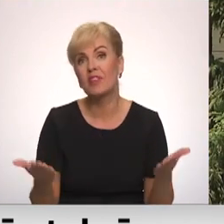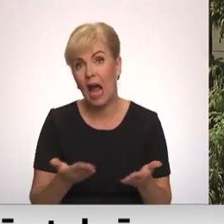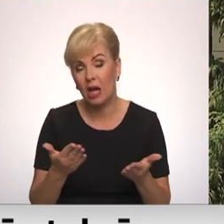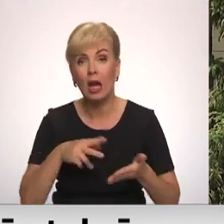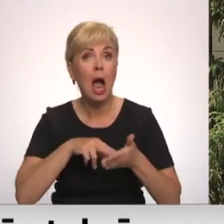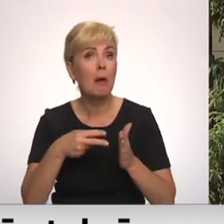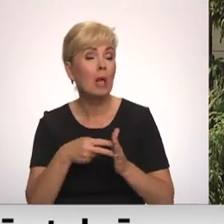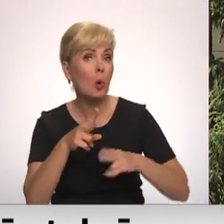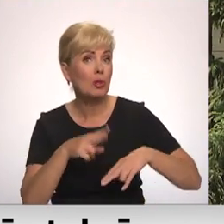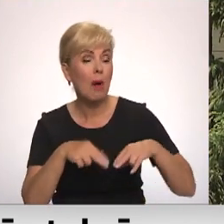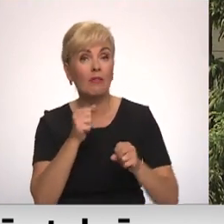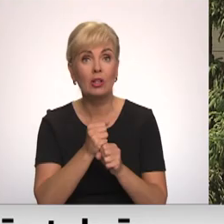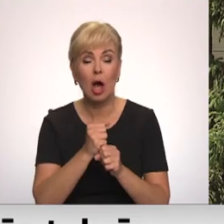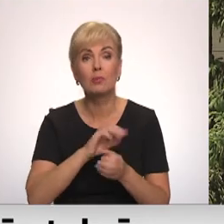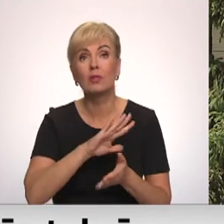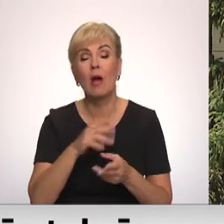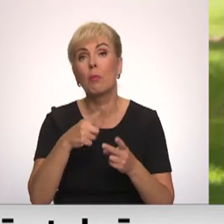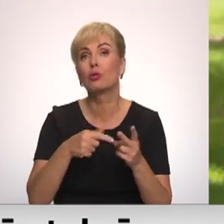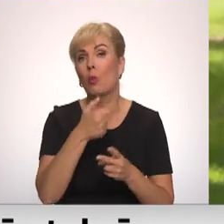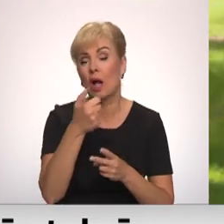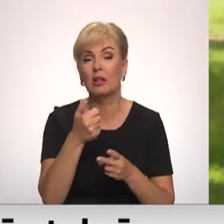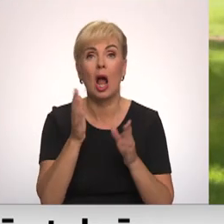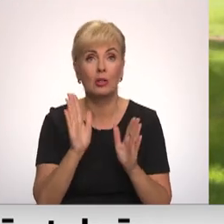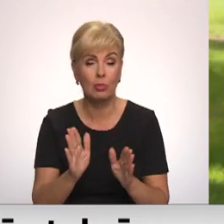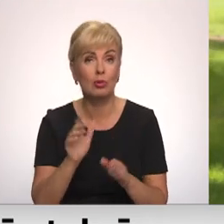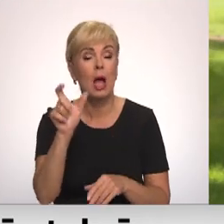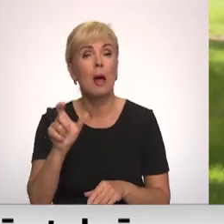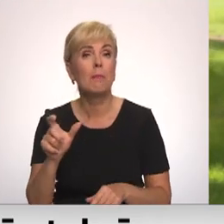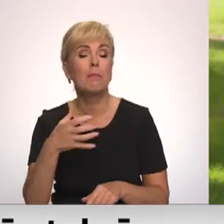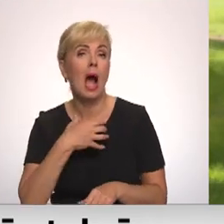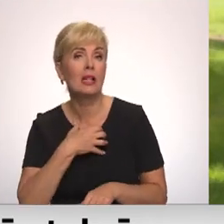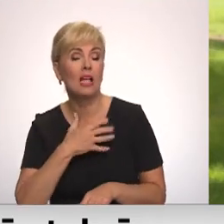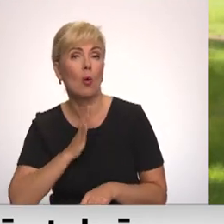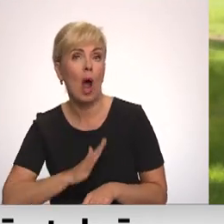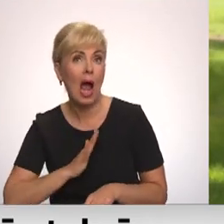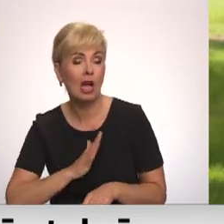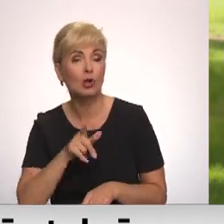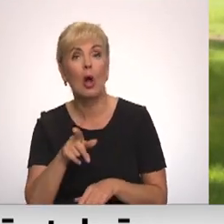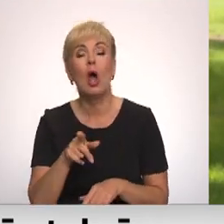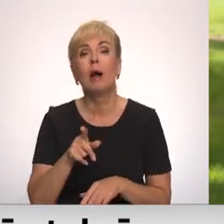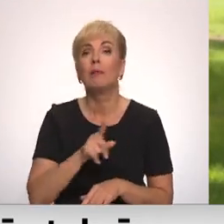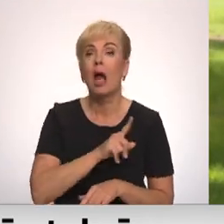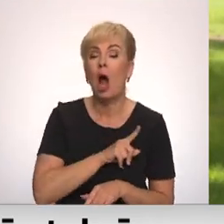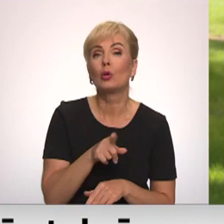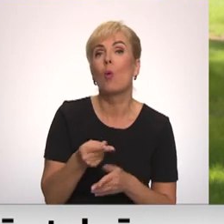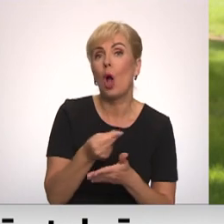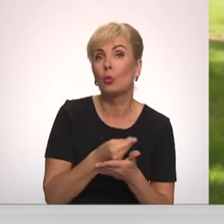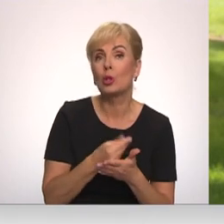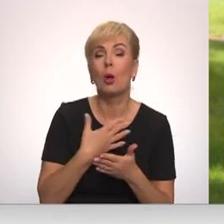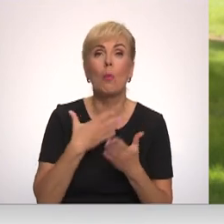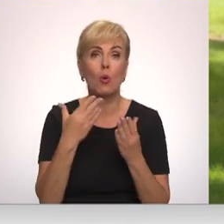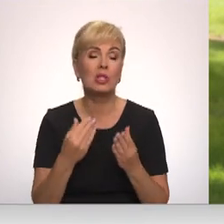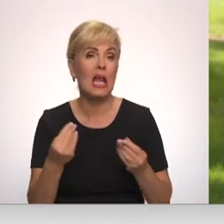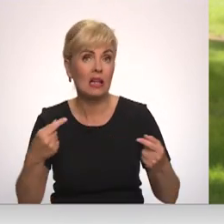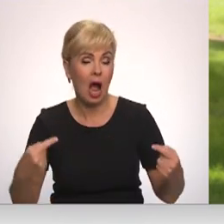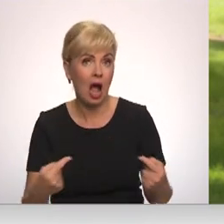ka pārbūves darbi ilgs aptuveni pusotru gadu. Pacientu gaidas un personāla gaidas par to, ko nozīmē mūsdienām